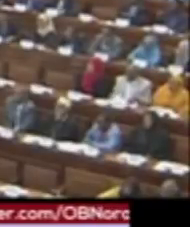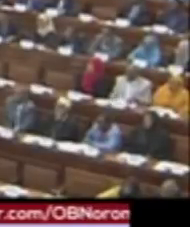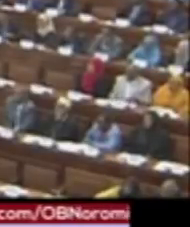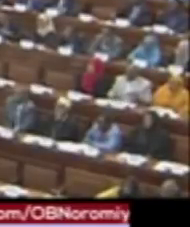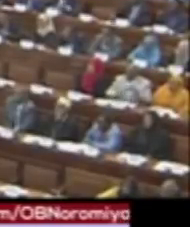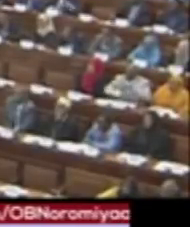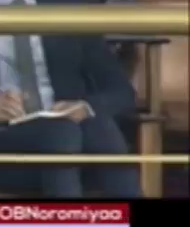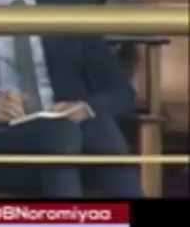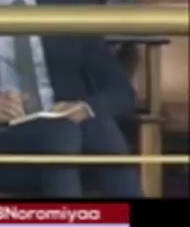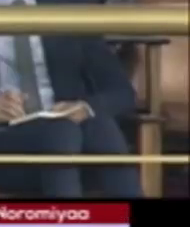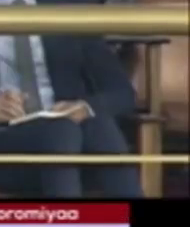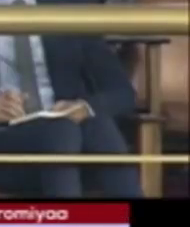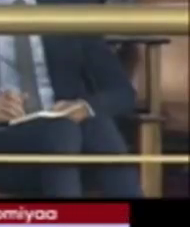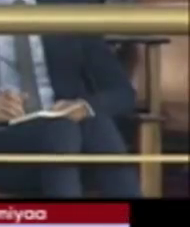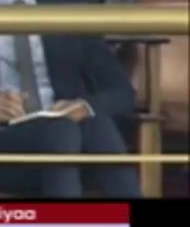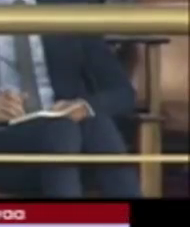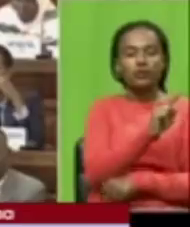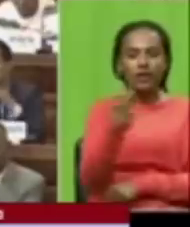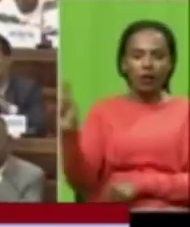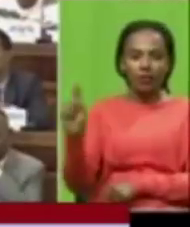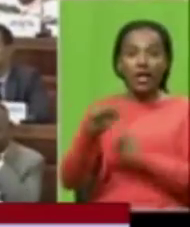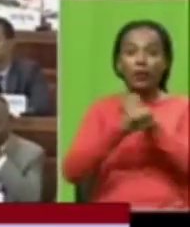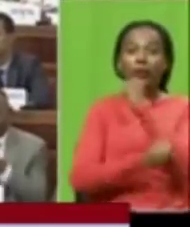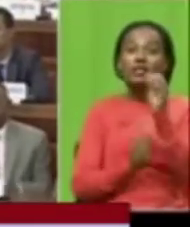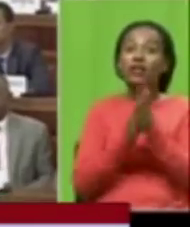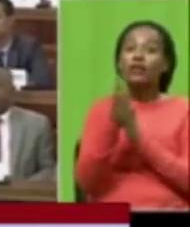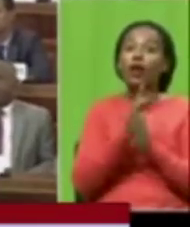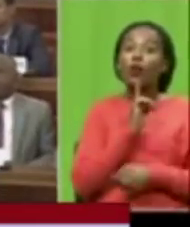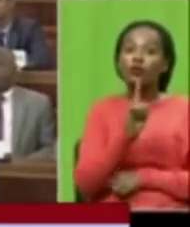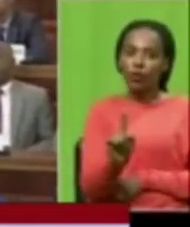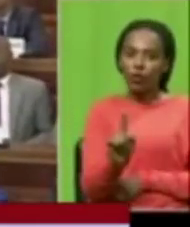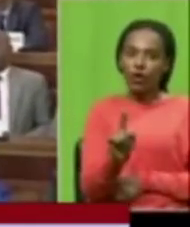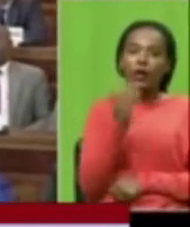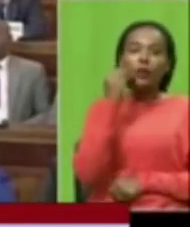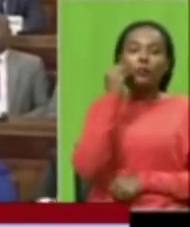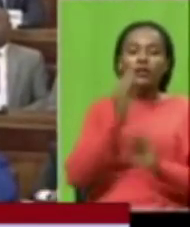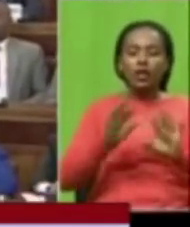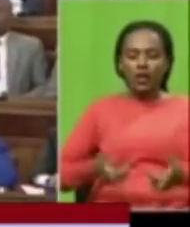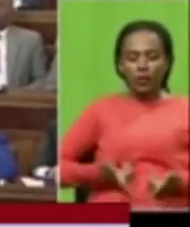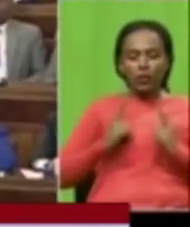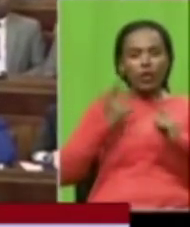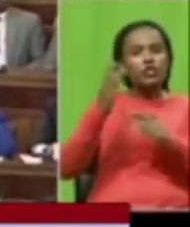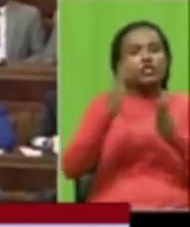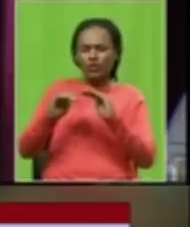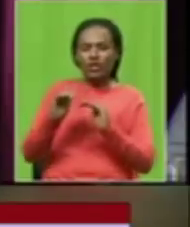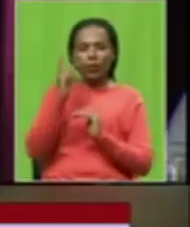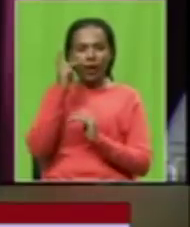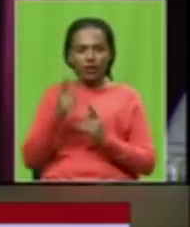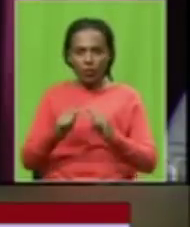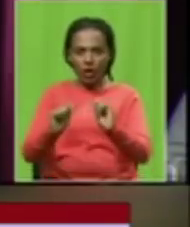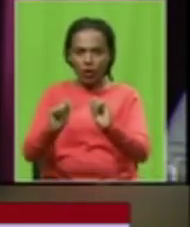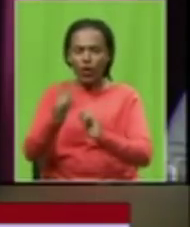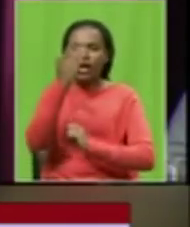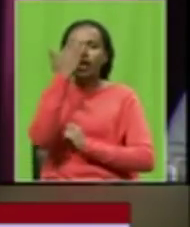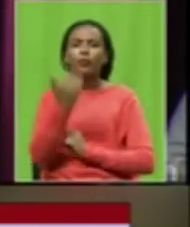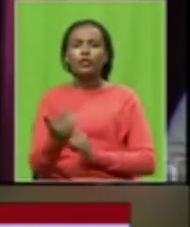harkifate xumursiisuu qofarratti xiyyeeffachuun barootan itti aananitti ammoo haara eegaluutu fala jedhan Dr. Abiy. Lamindinnoo